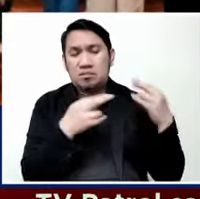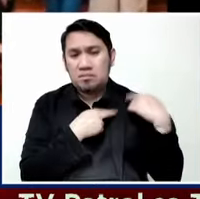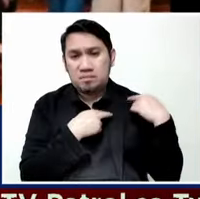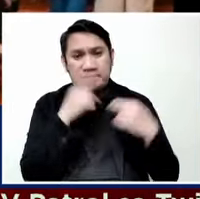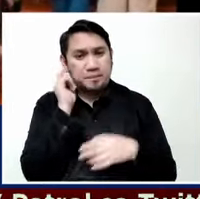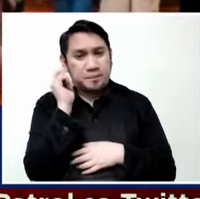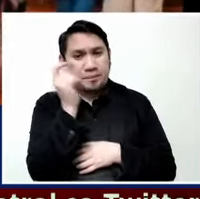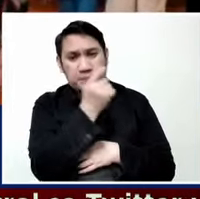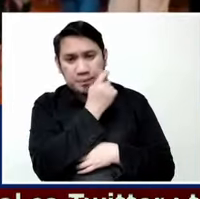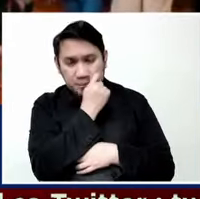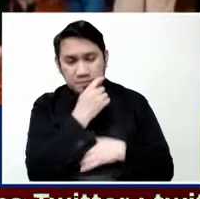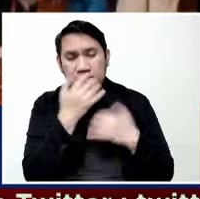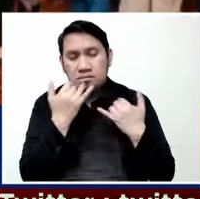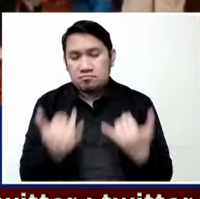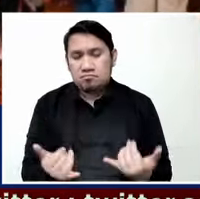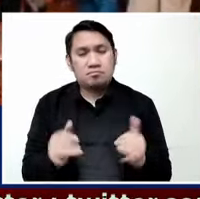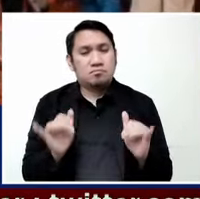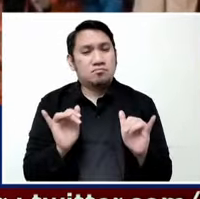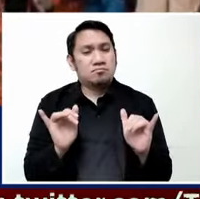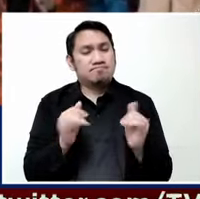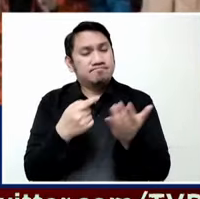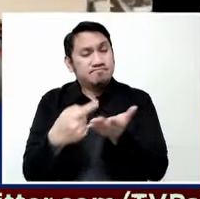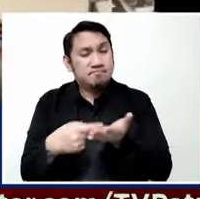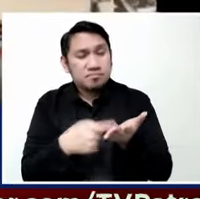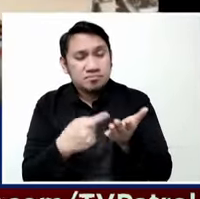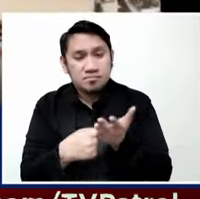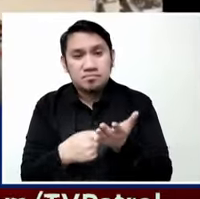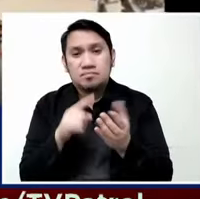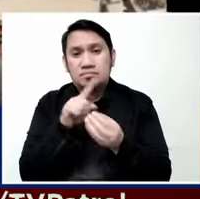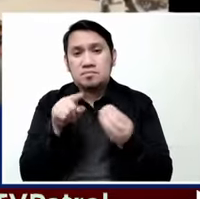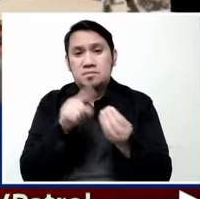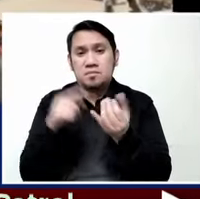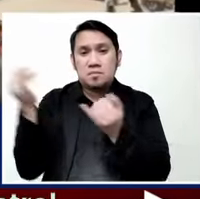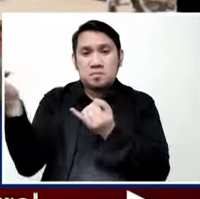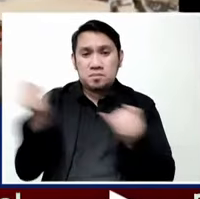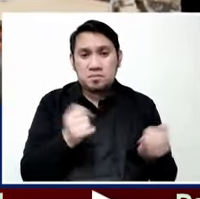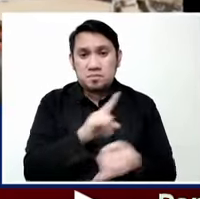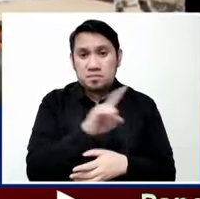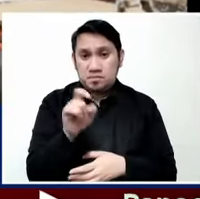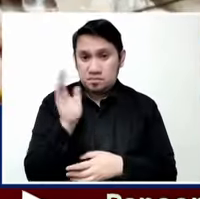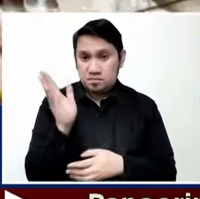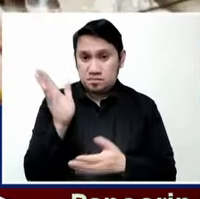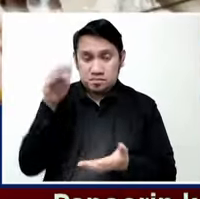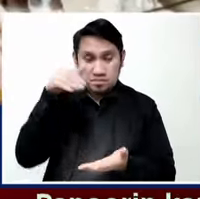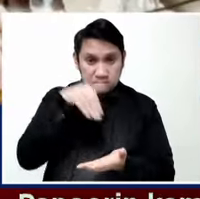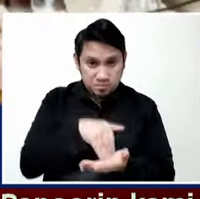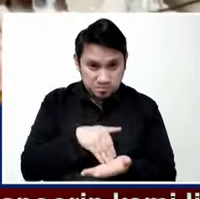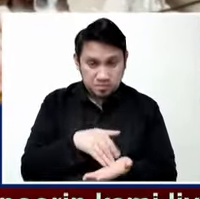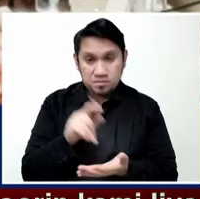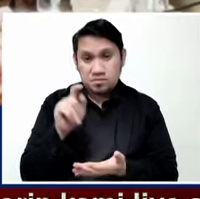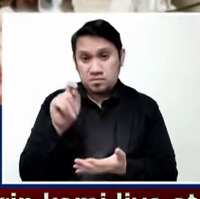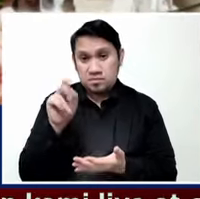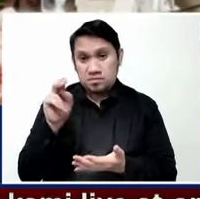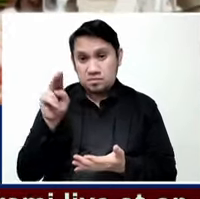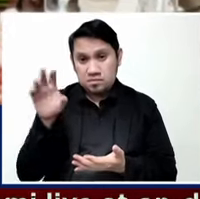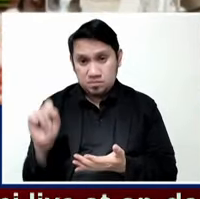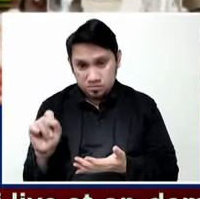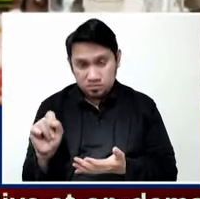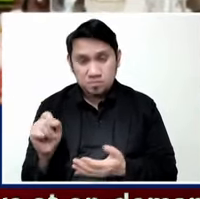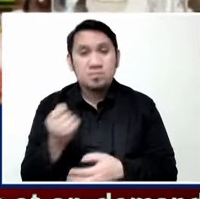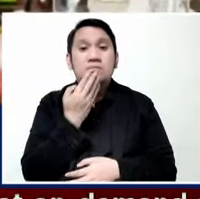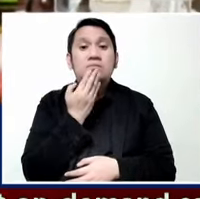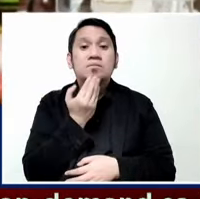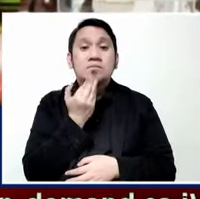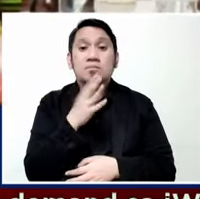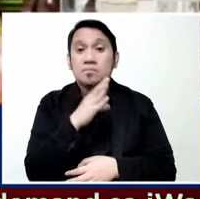Commission. Pinag-uusapan din sa pulong ang importasyon ng 150,000 metric tons ng asukal